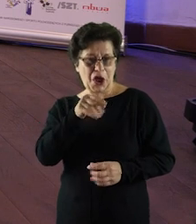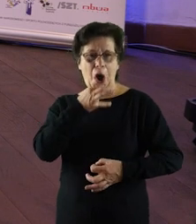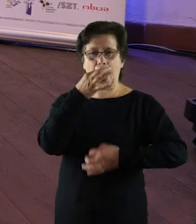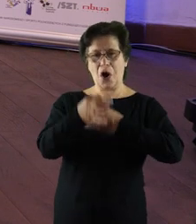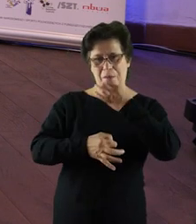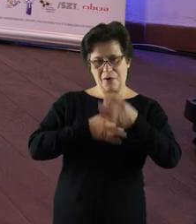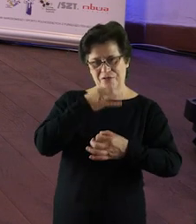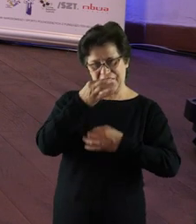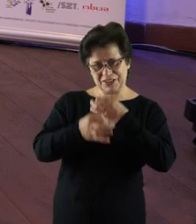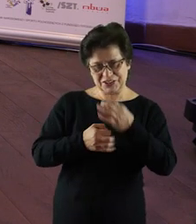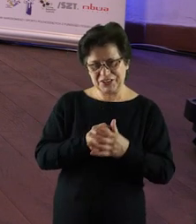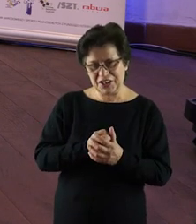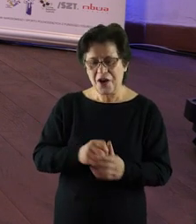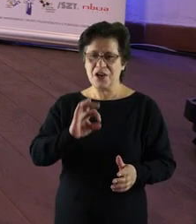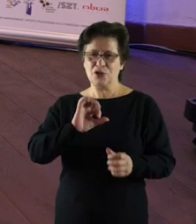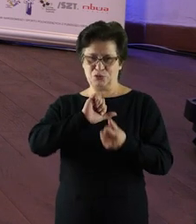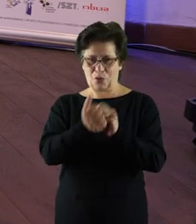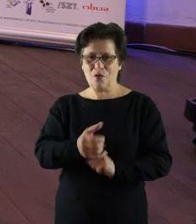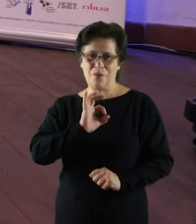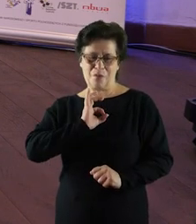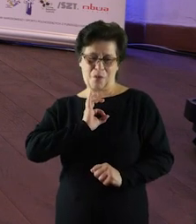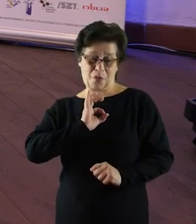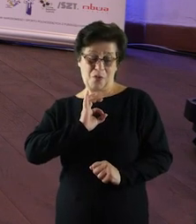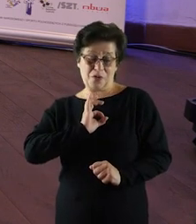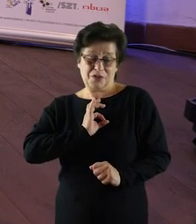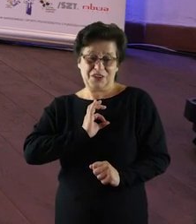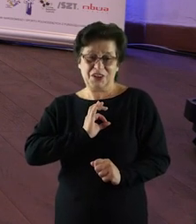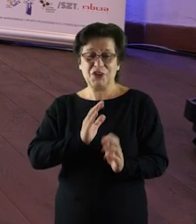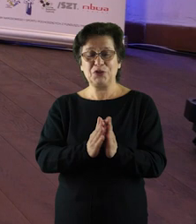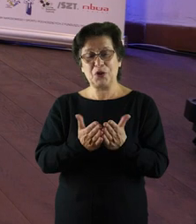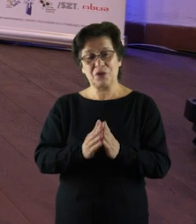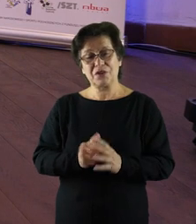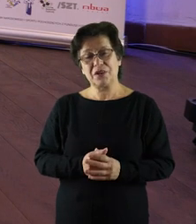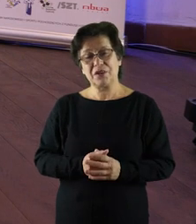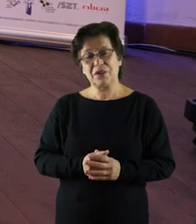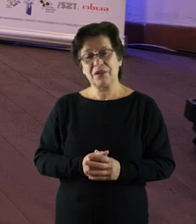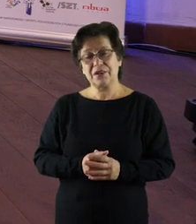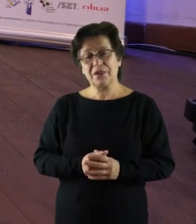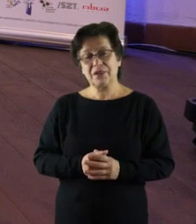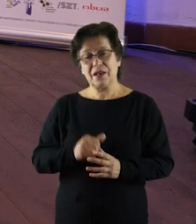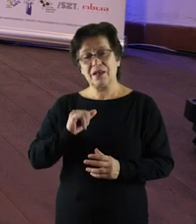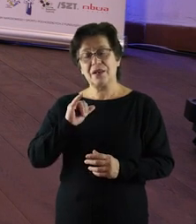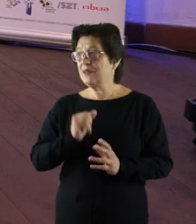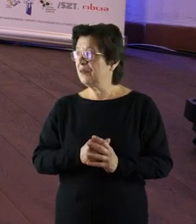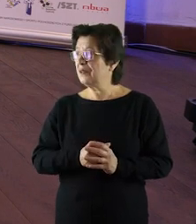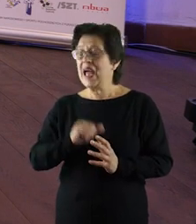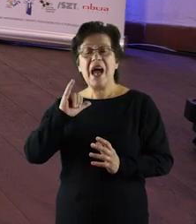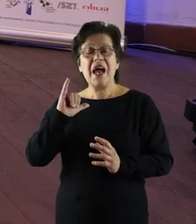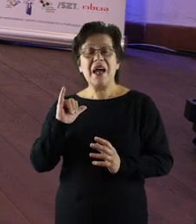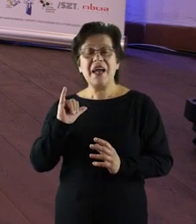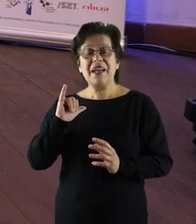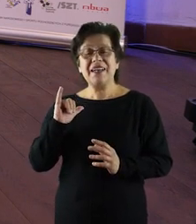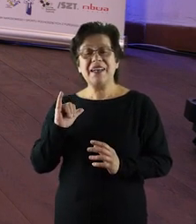opowieści znajdziecie w okładkach moich książek. Bardzo proszę, kochanie. A jaka jest pani ulubiona książka, którą pani